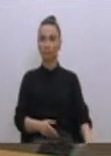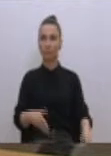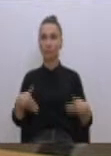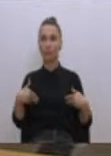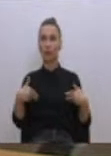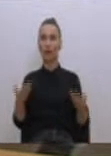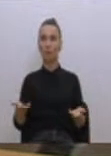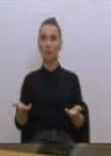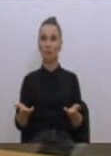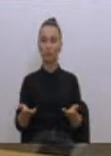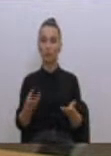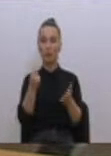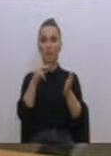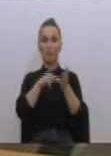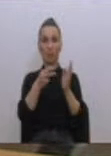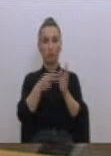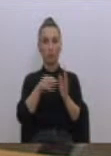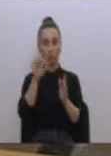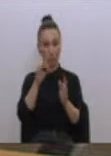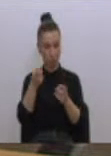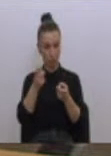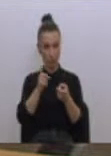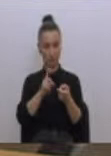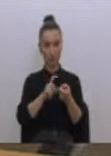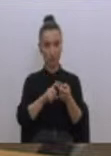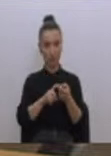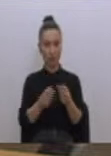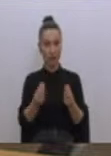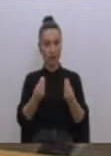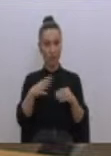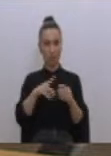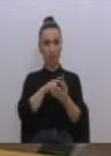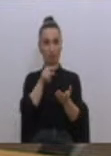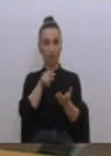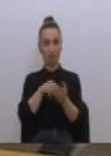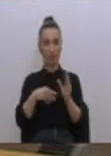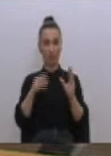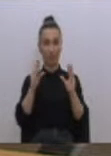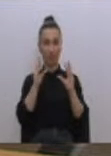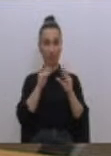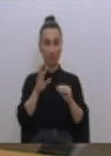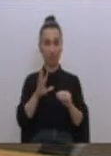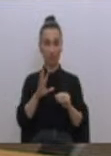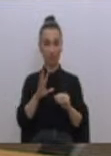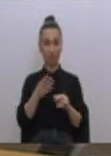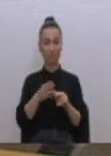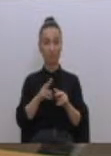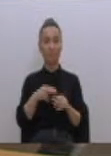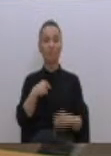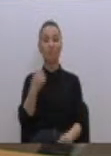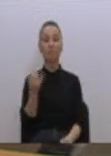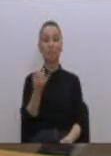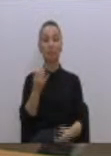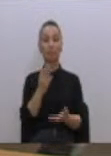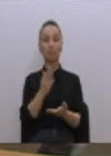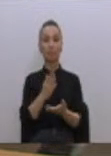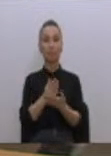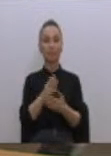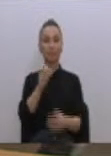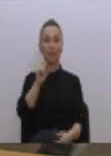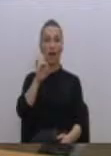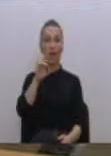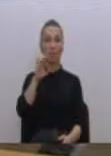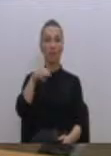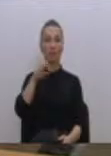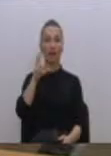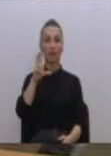Camerjoba pe piuțes tânda coșură, bătuinea de narmo metzăm, șeket cu stas misașoale, bătzit hat. Mai interesat da, arbitraj tânda